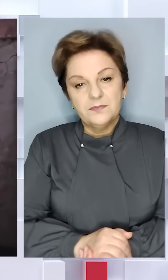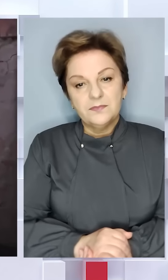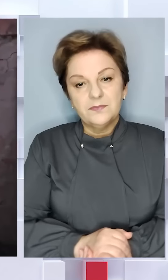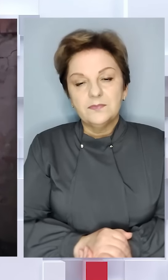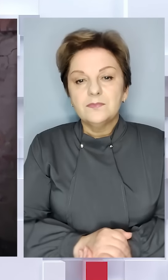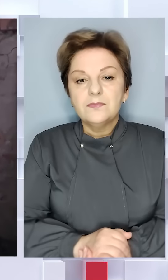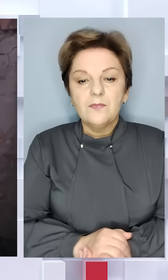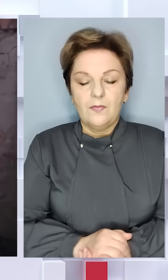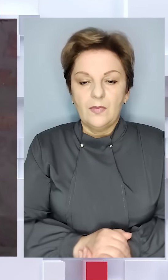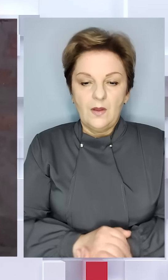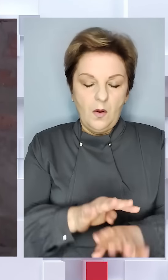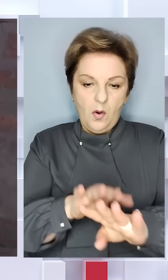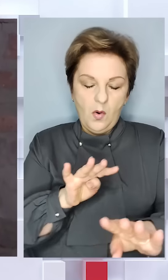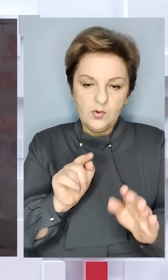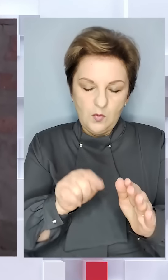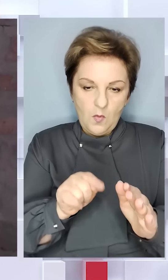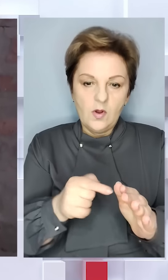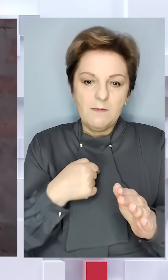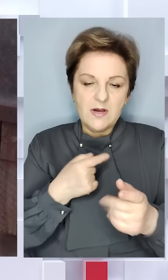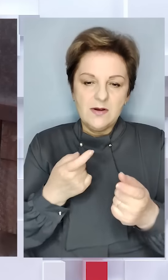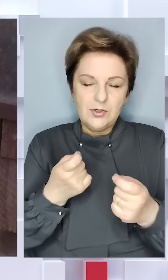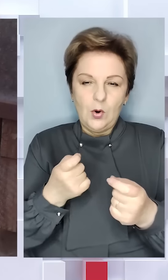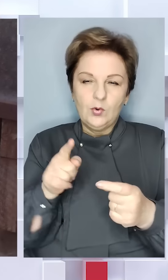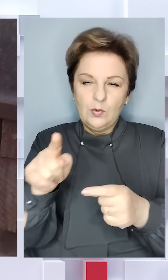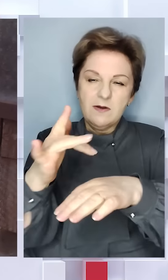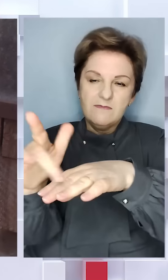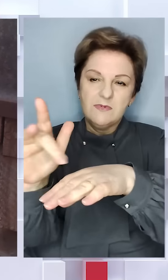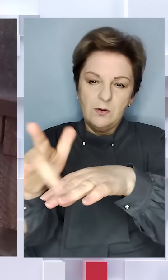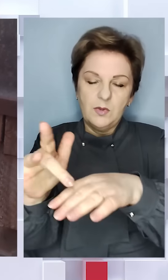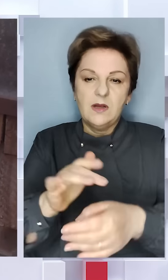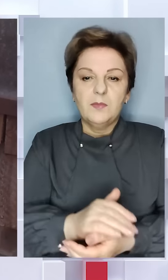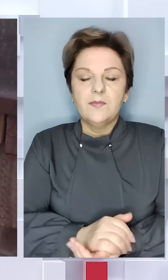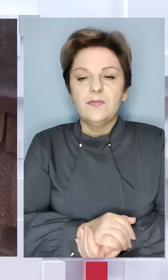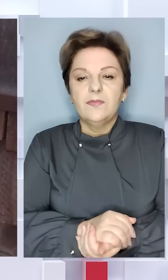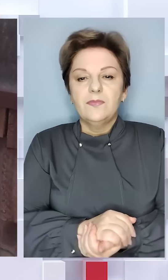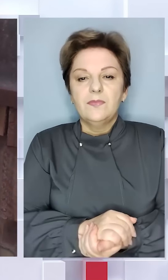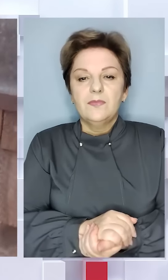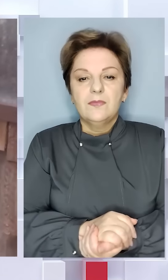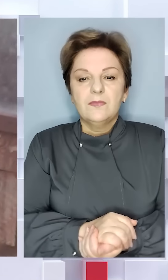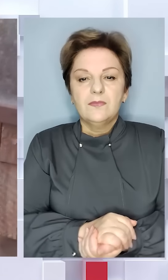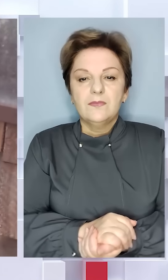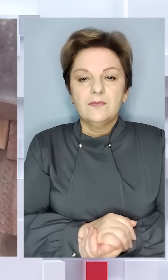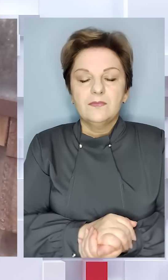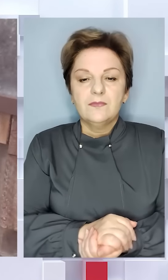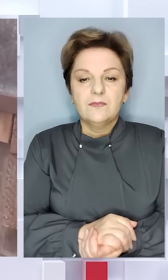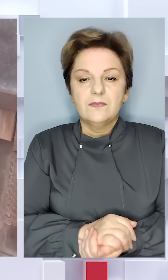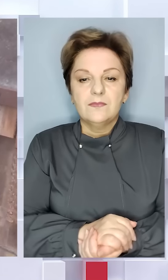По особливому складу ми трошки розбираємо. Постріл.